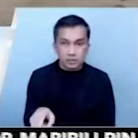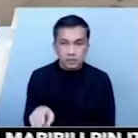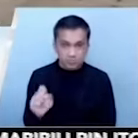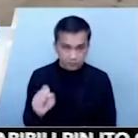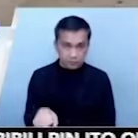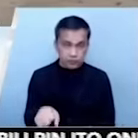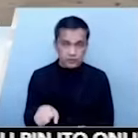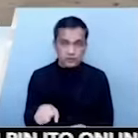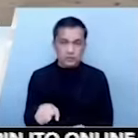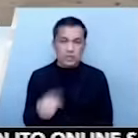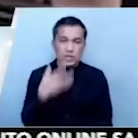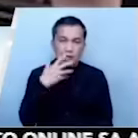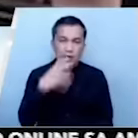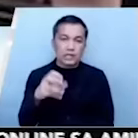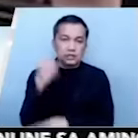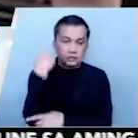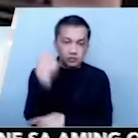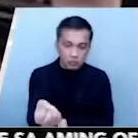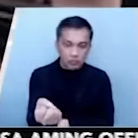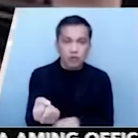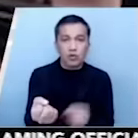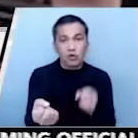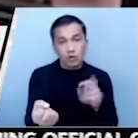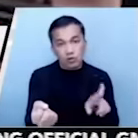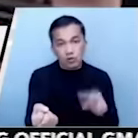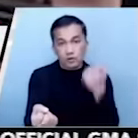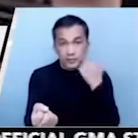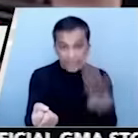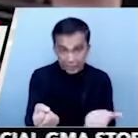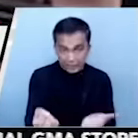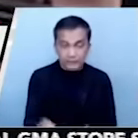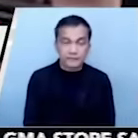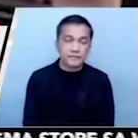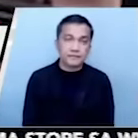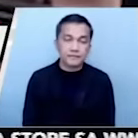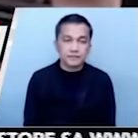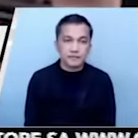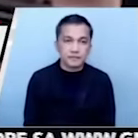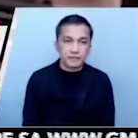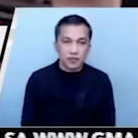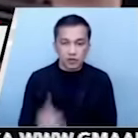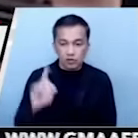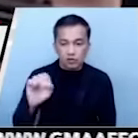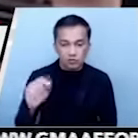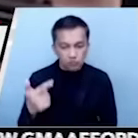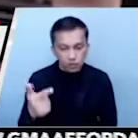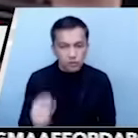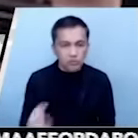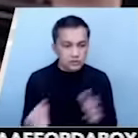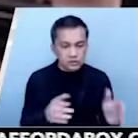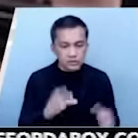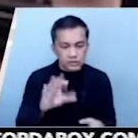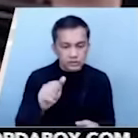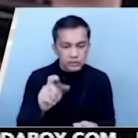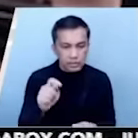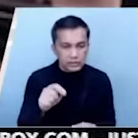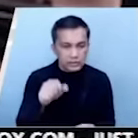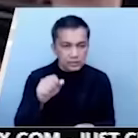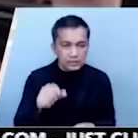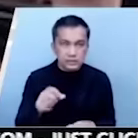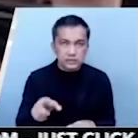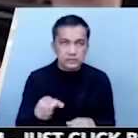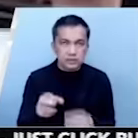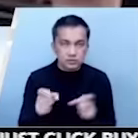ma-heat stroke o mamatay. Unlike humans, ang dogs and cats natin, nag-regulate sila ng body temperature nila through